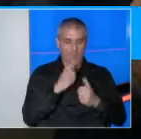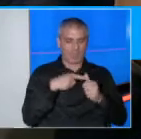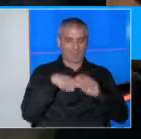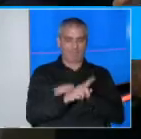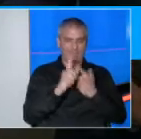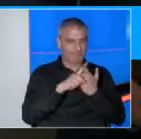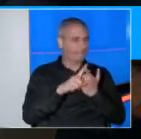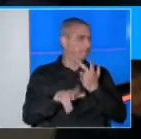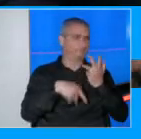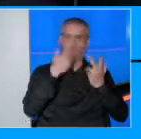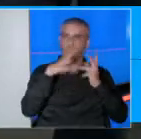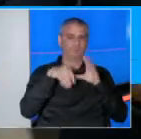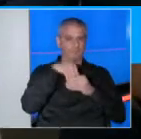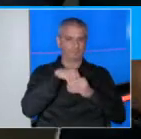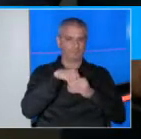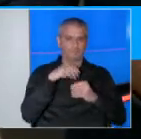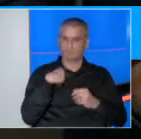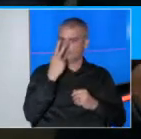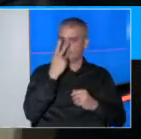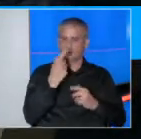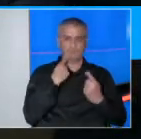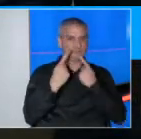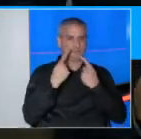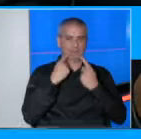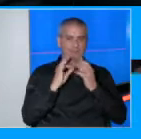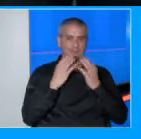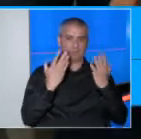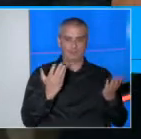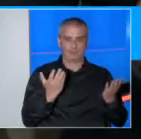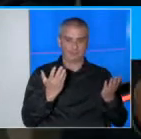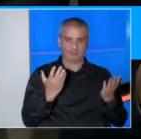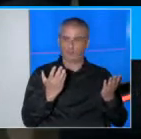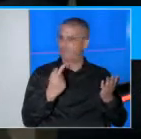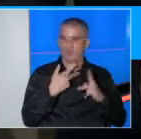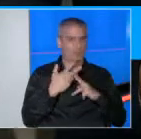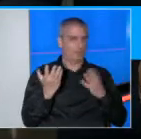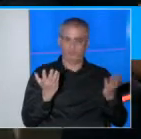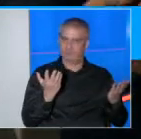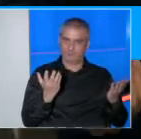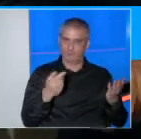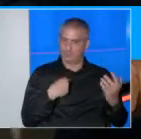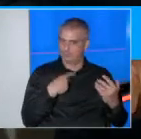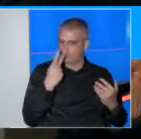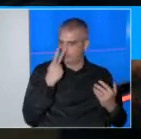לבגידה בבוחרים שלהם. אנחנו רואים את השיח ברשתות החברתיות, ולא רק ברשתות החברתיות, אלא מחוץ ההפגנות, שהן